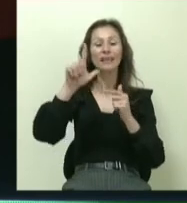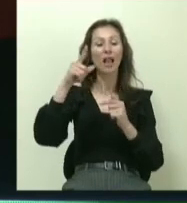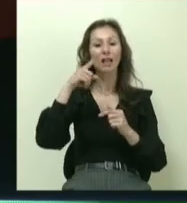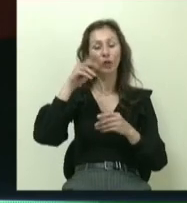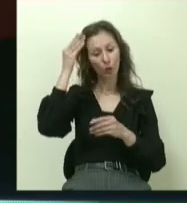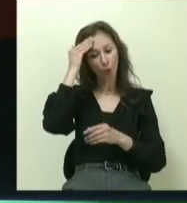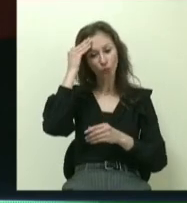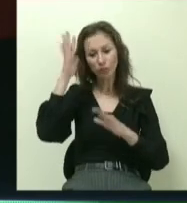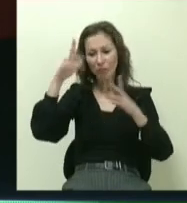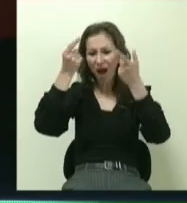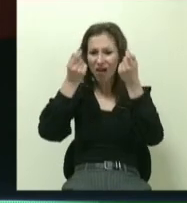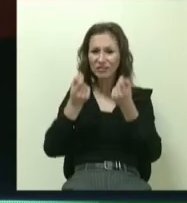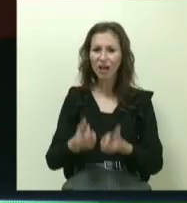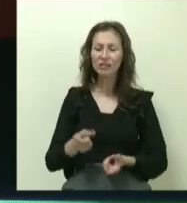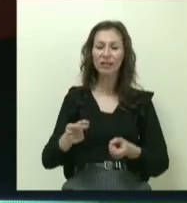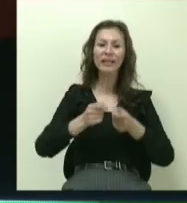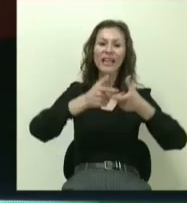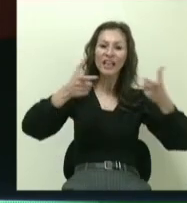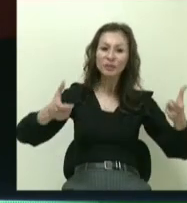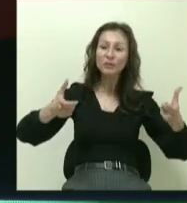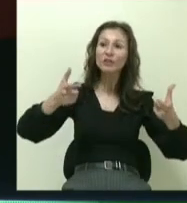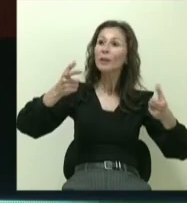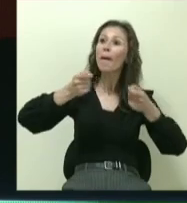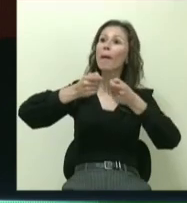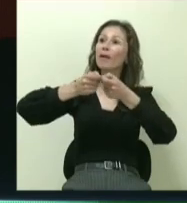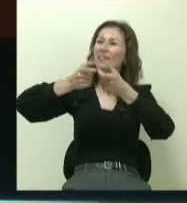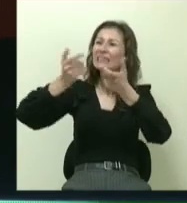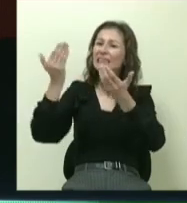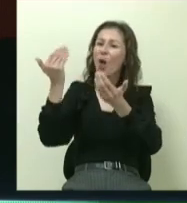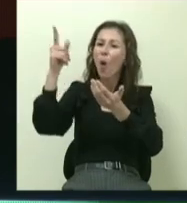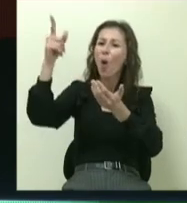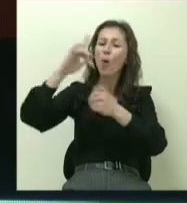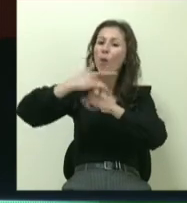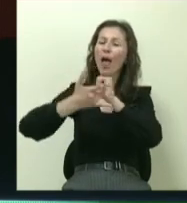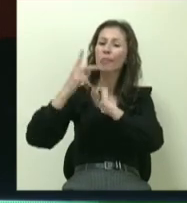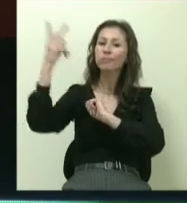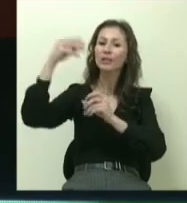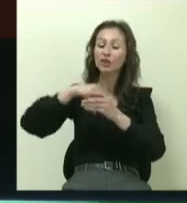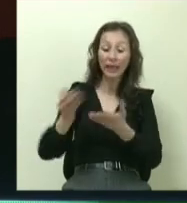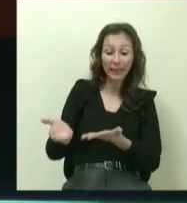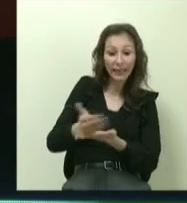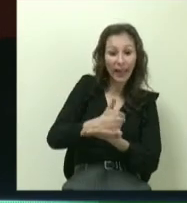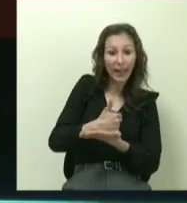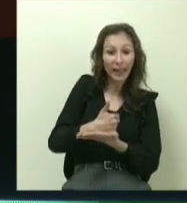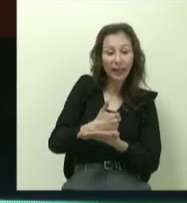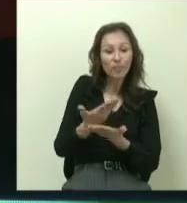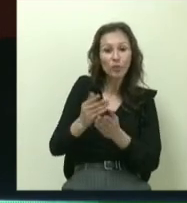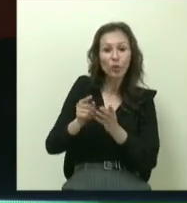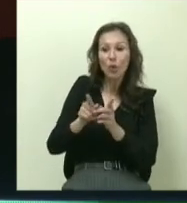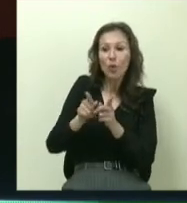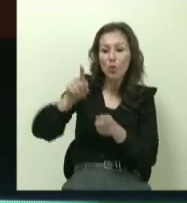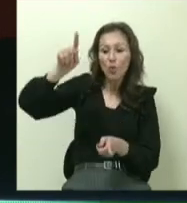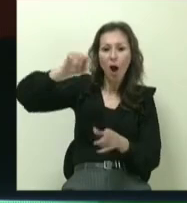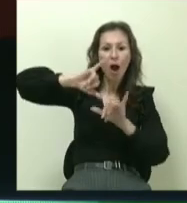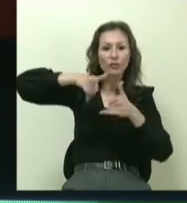boyutta azaldığını gelişmiş ve Gelişmekte olan ülkeler arasındaki gelir bakımından uçurumun